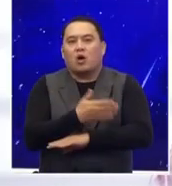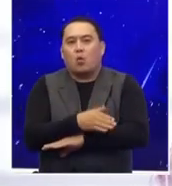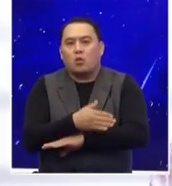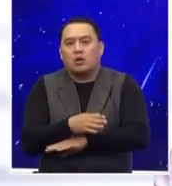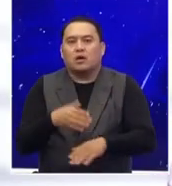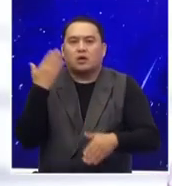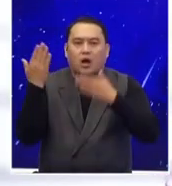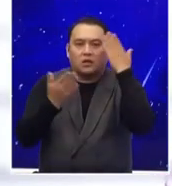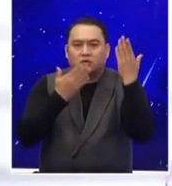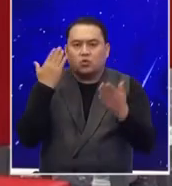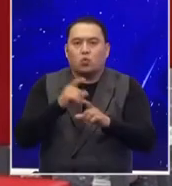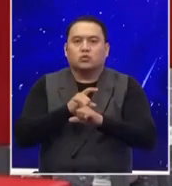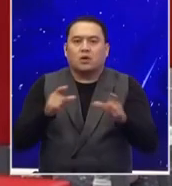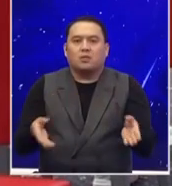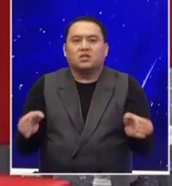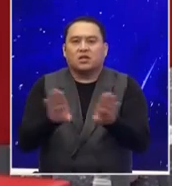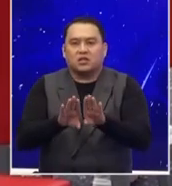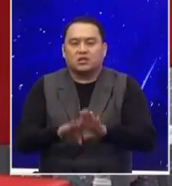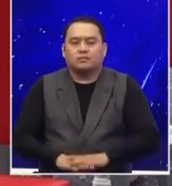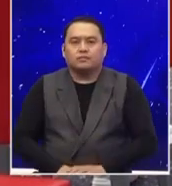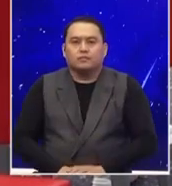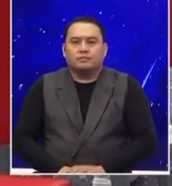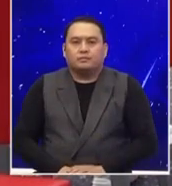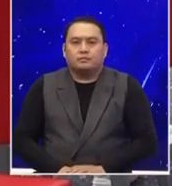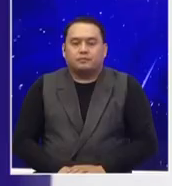а развлекательные учреждения были закрыты.